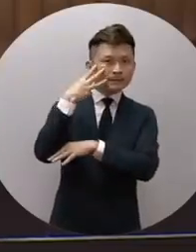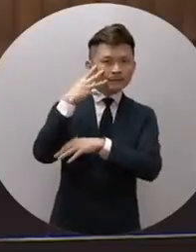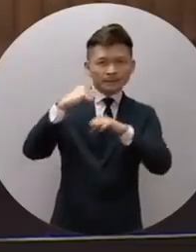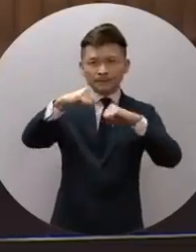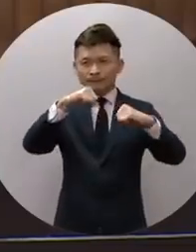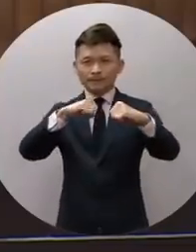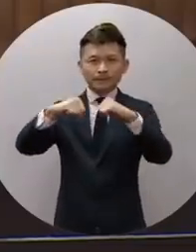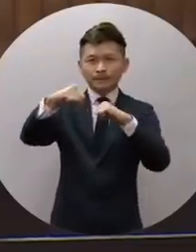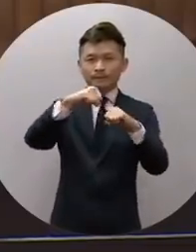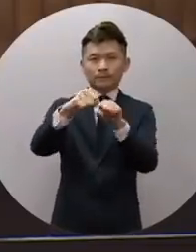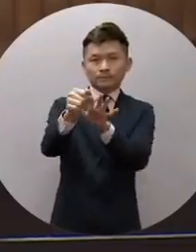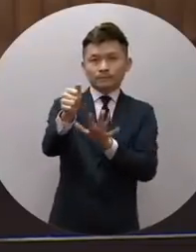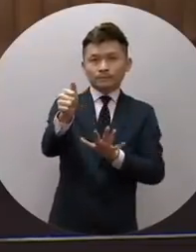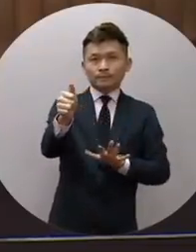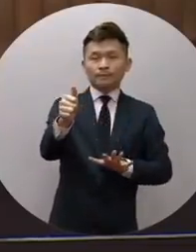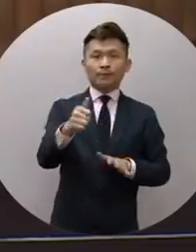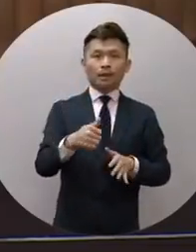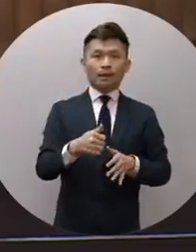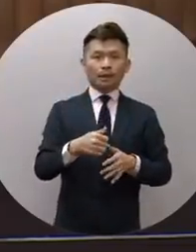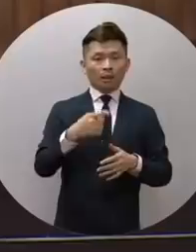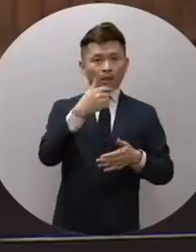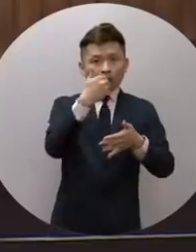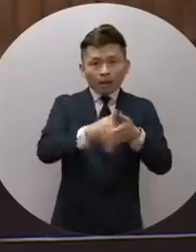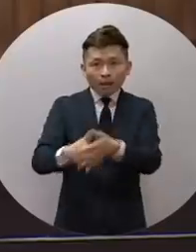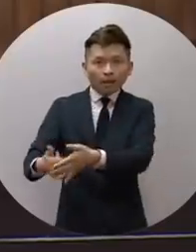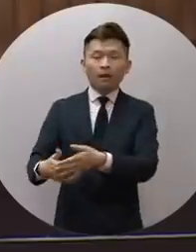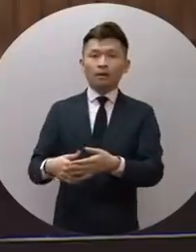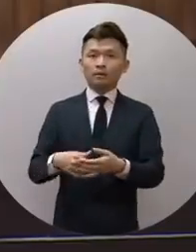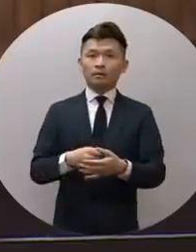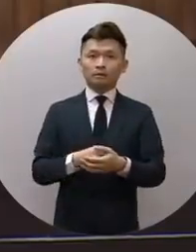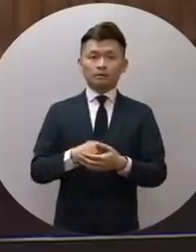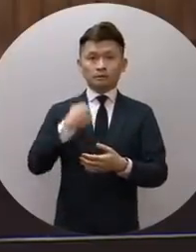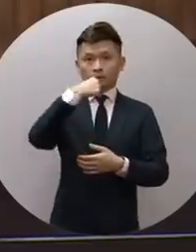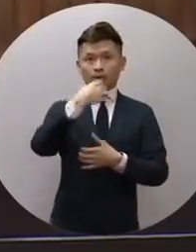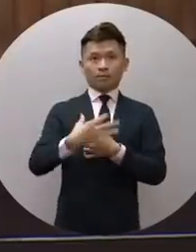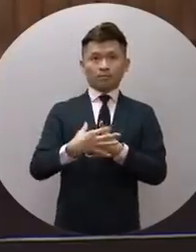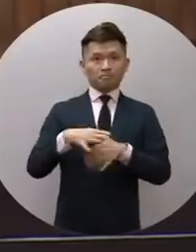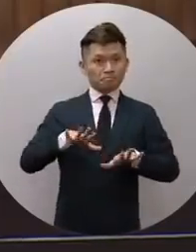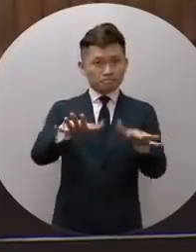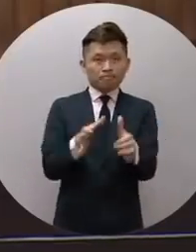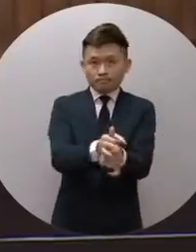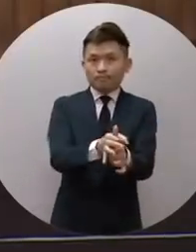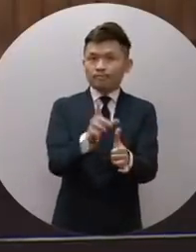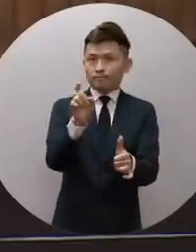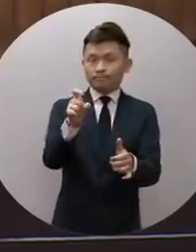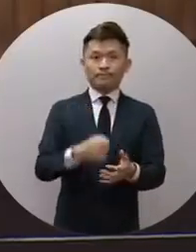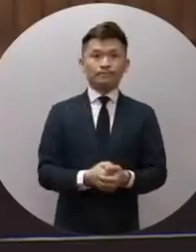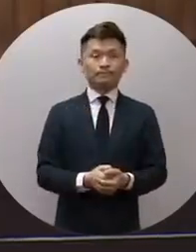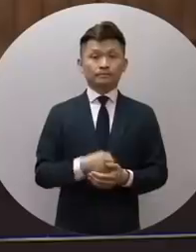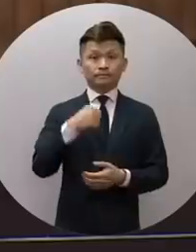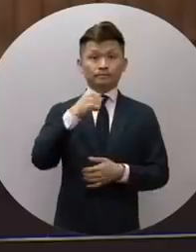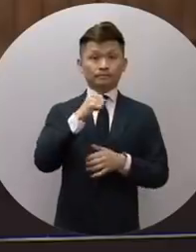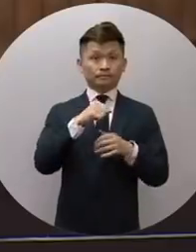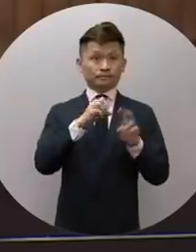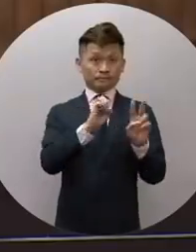湾凌驾、弱化、扭曲、阻碍真实的台湾。人民在